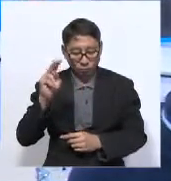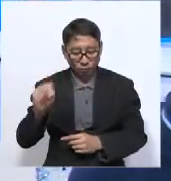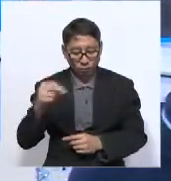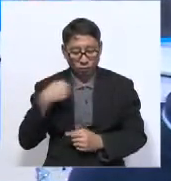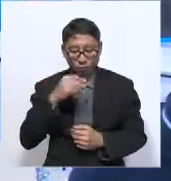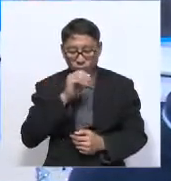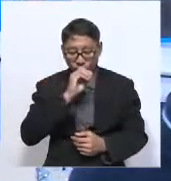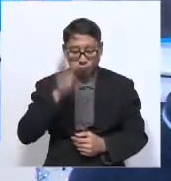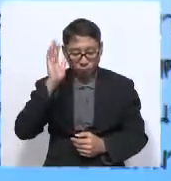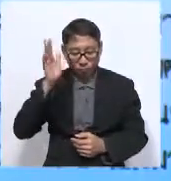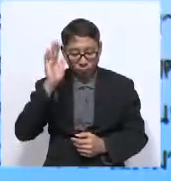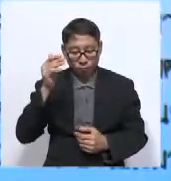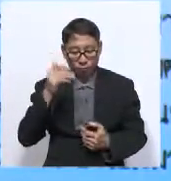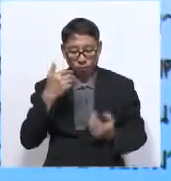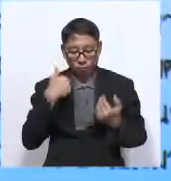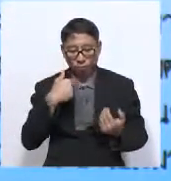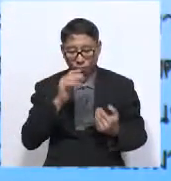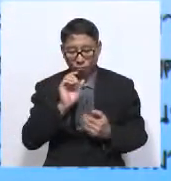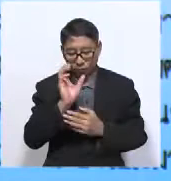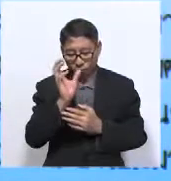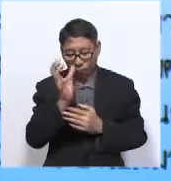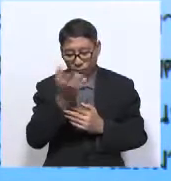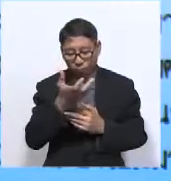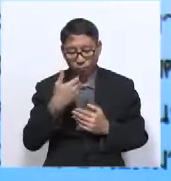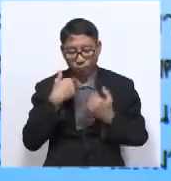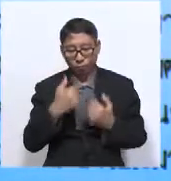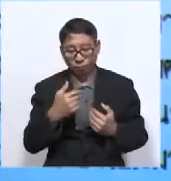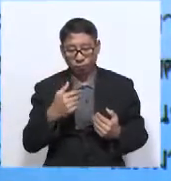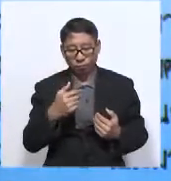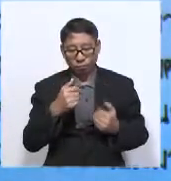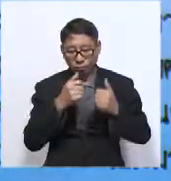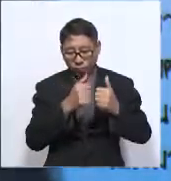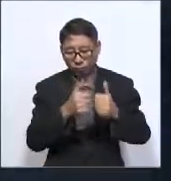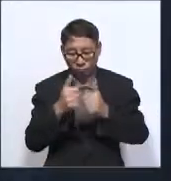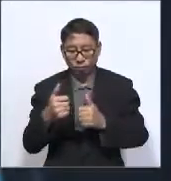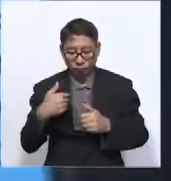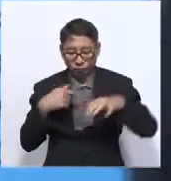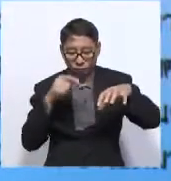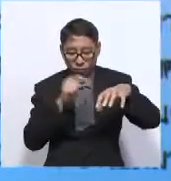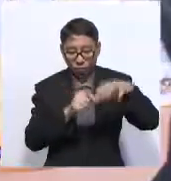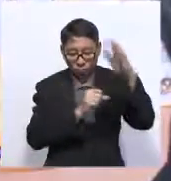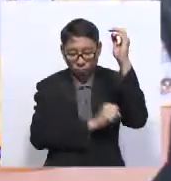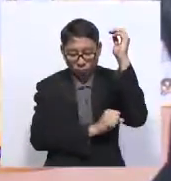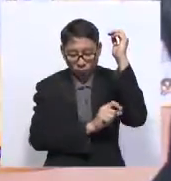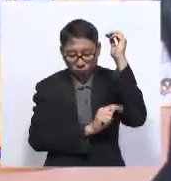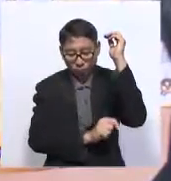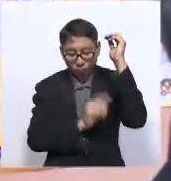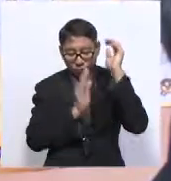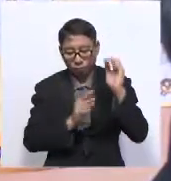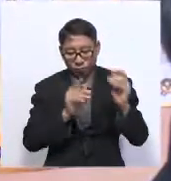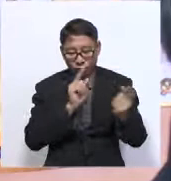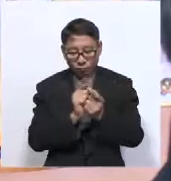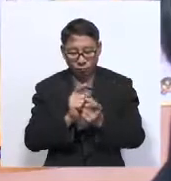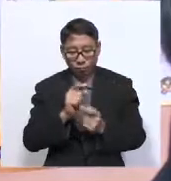ทยานธรณีสตูลเป็นอุทยานธรณีโลกค่ะซึ่งผลดีนะคะก็จะทำให้อุทยานธรณีสตูลเนี่ยเป็นที่รู้จักใน